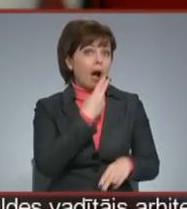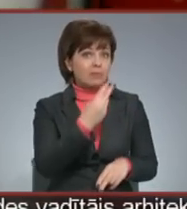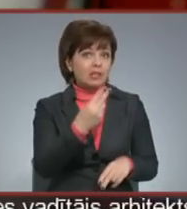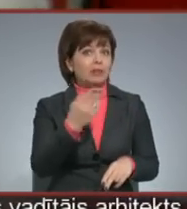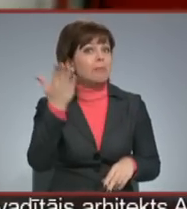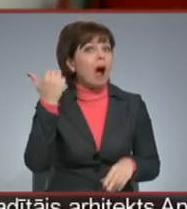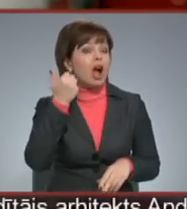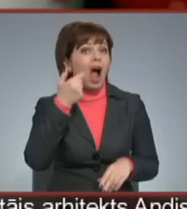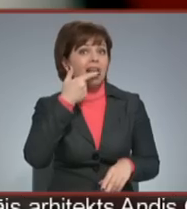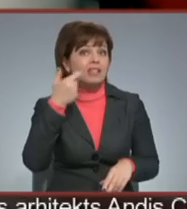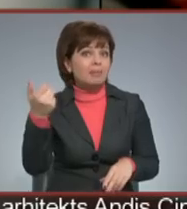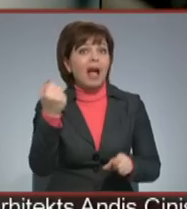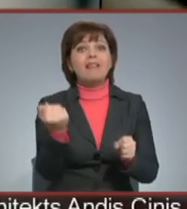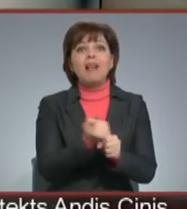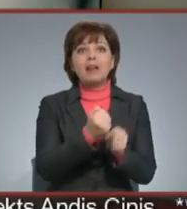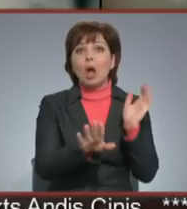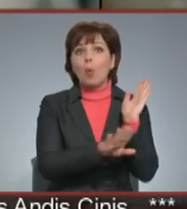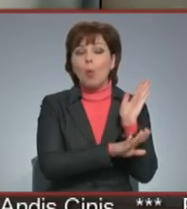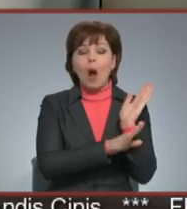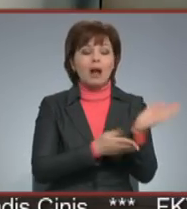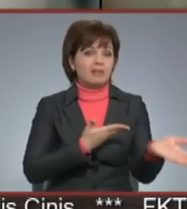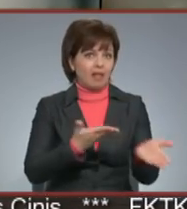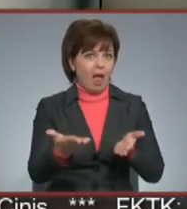koku slēpju kolekciju no Tirzes Vidzemes televīzija.